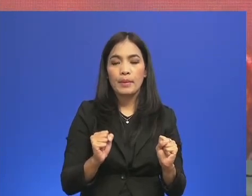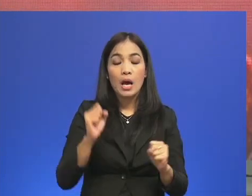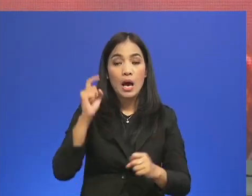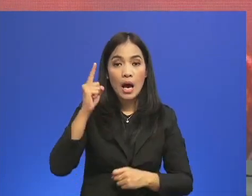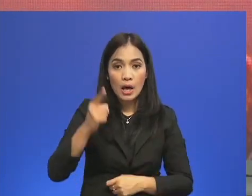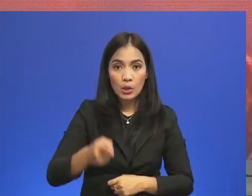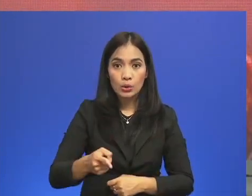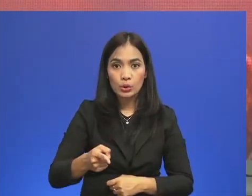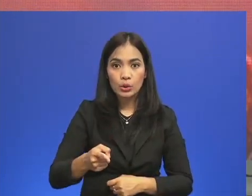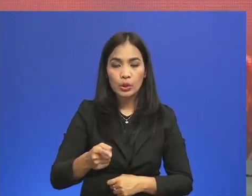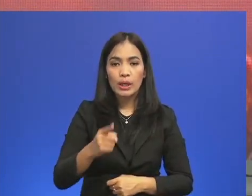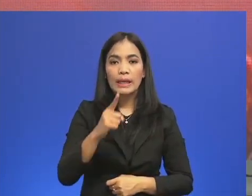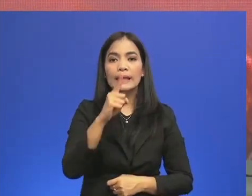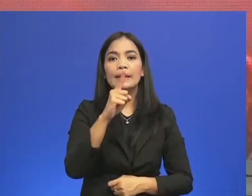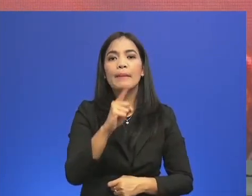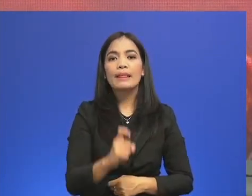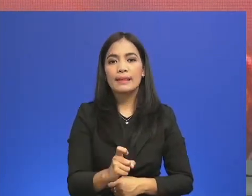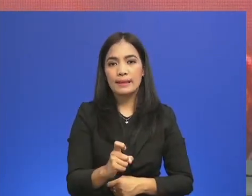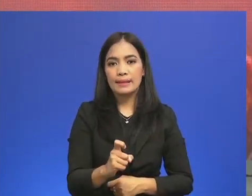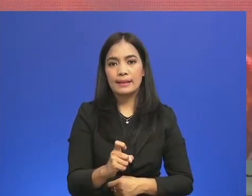harus dimatikan.